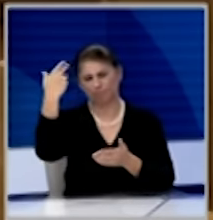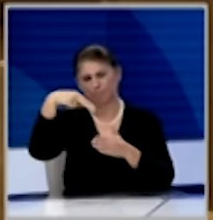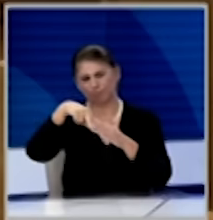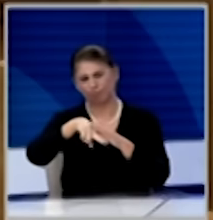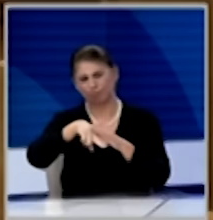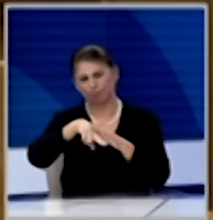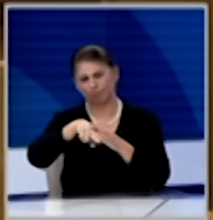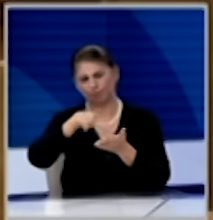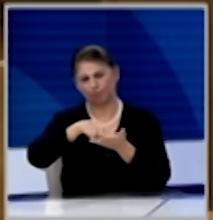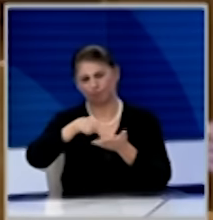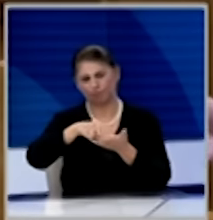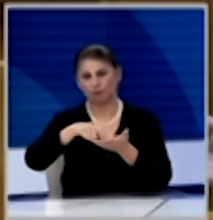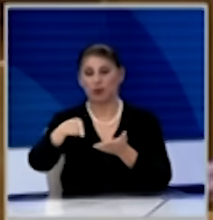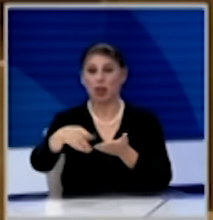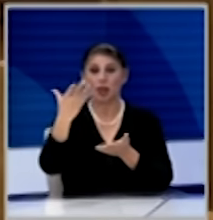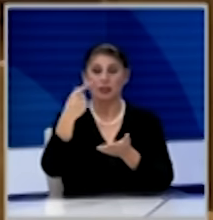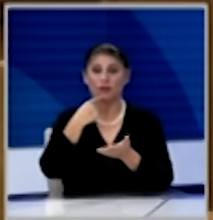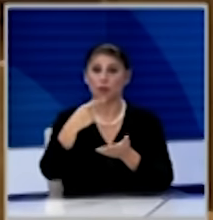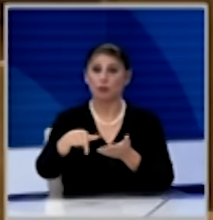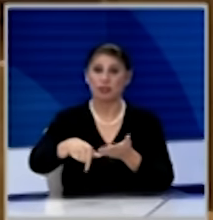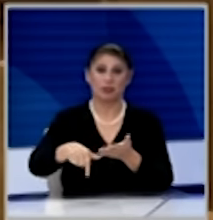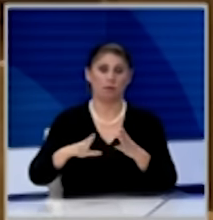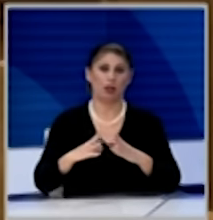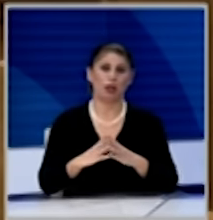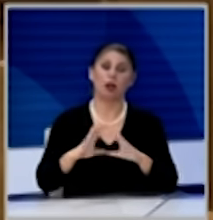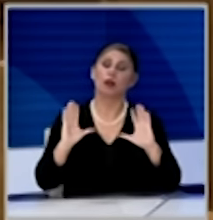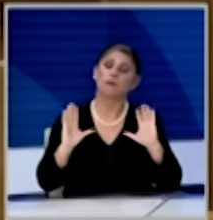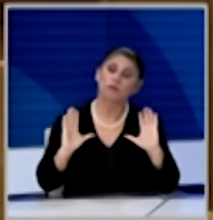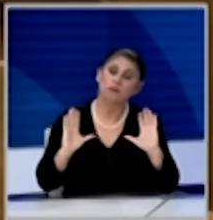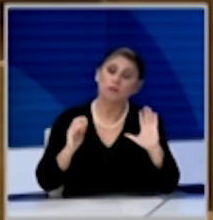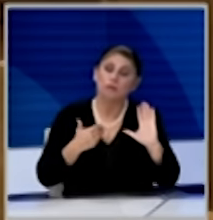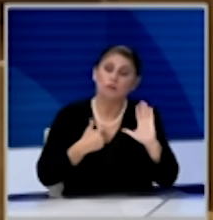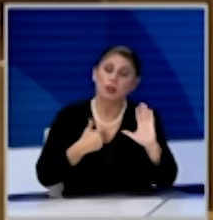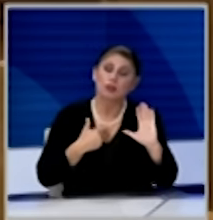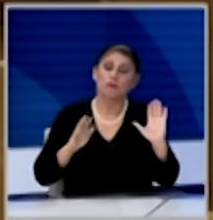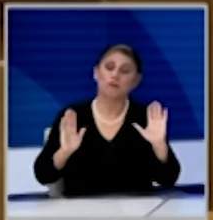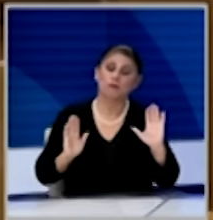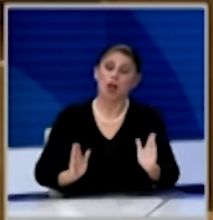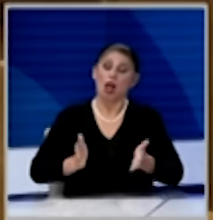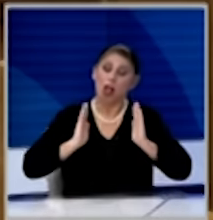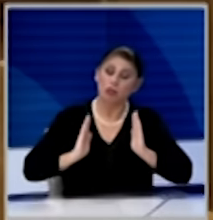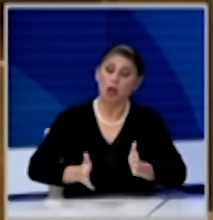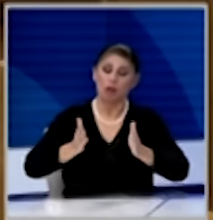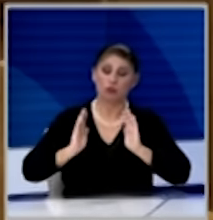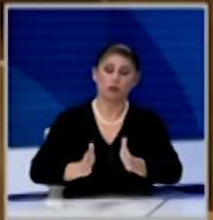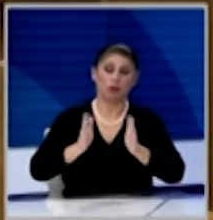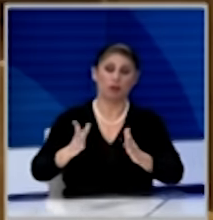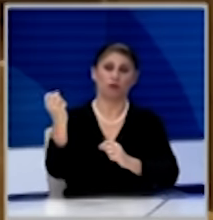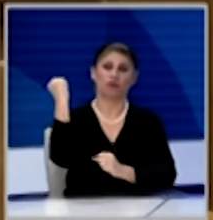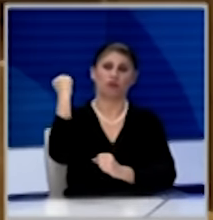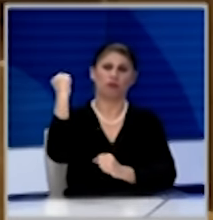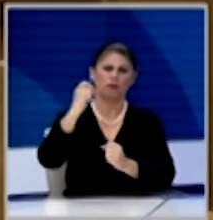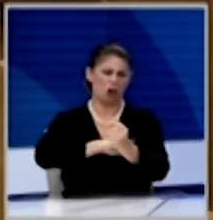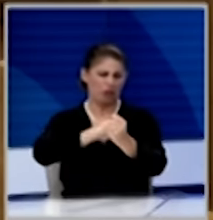σας με βάση και τα όσα είπατε σήμερα γι αυτό και εμείς θα συνεχίσουμε ακόμα πιο δυναμικά να